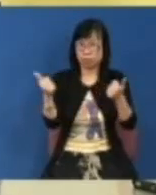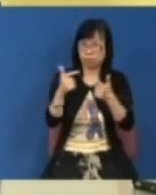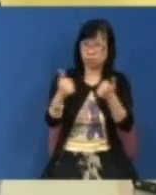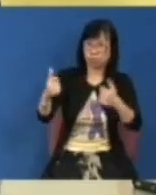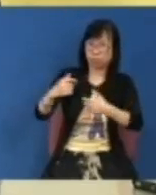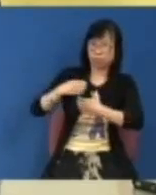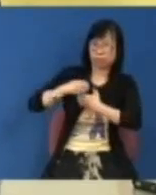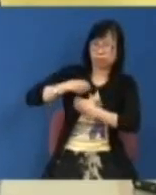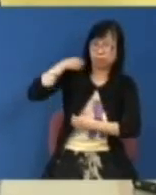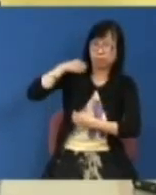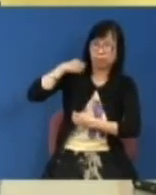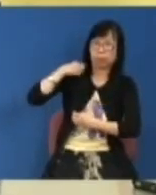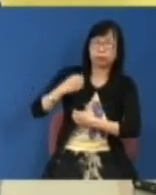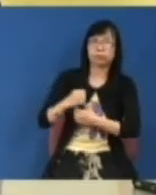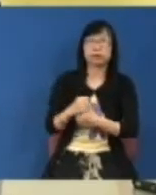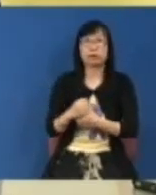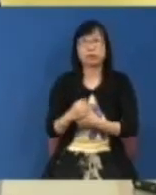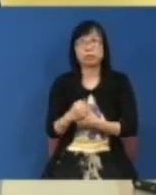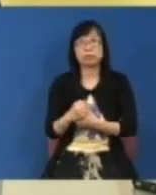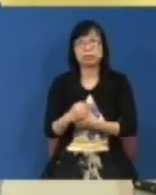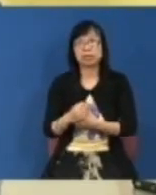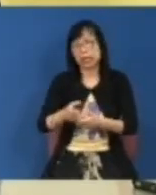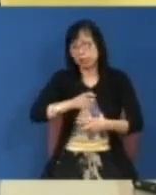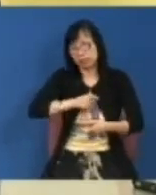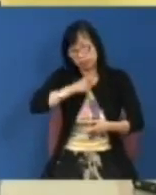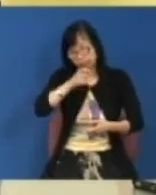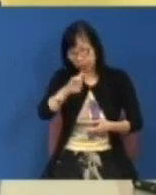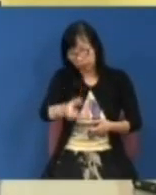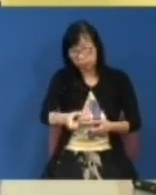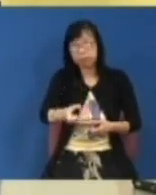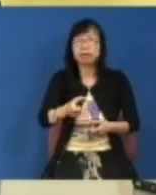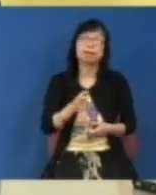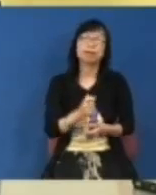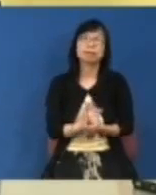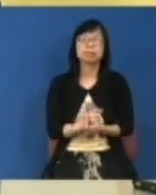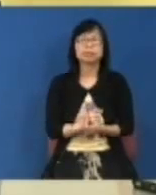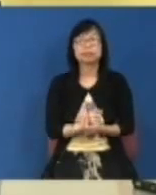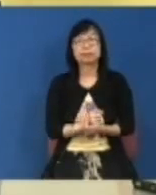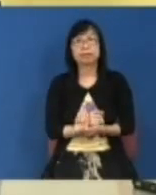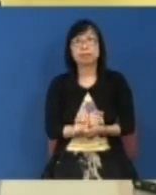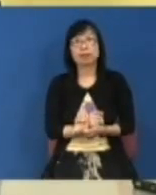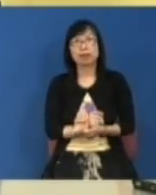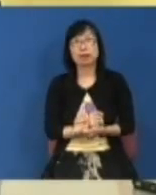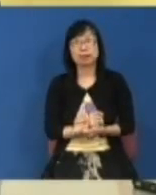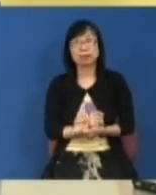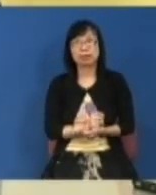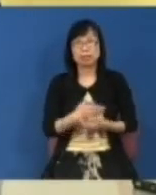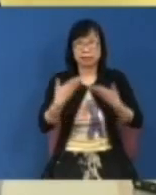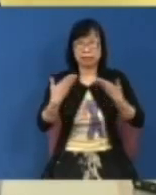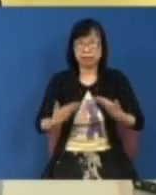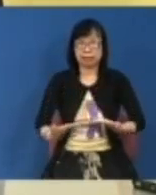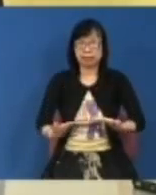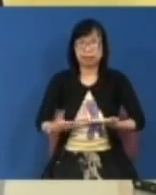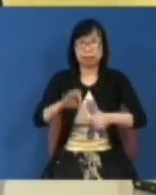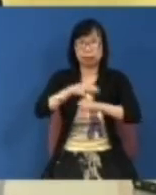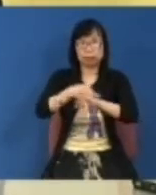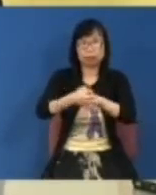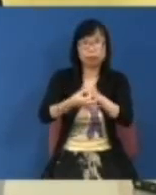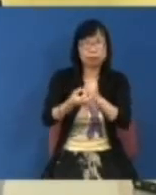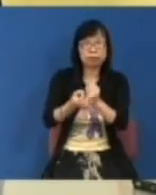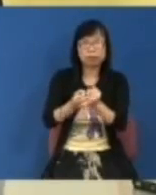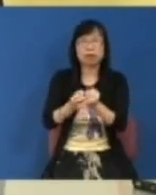裝嘅財力嘅支援啦。有呢一個對而家嘅國家機器嘅滲透啦，